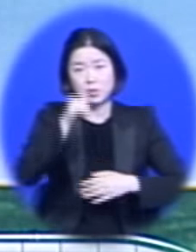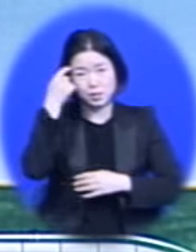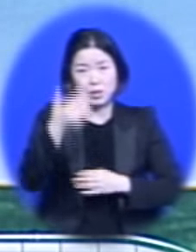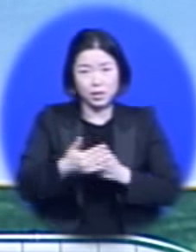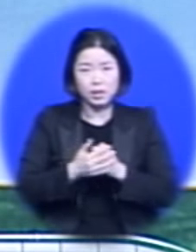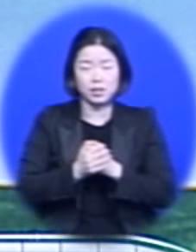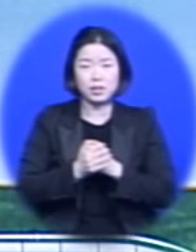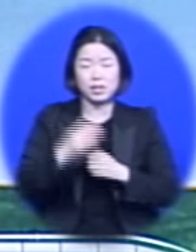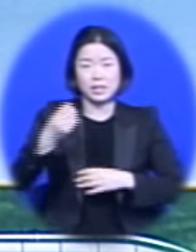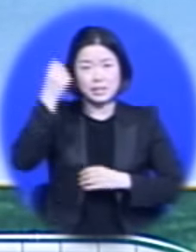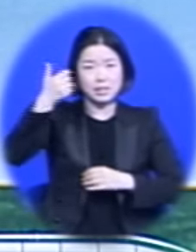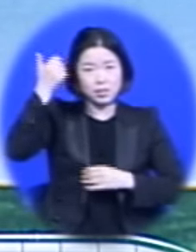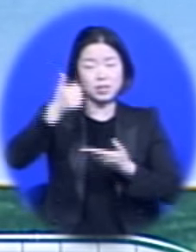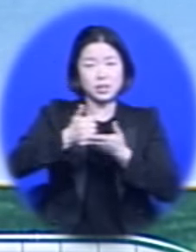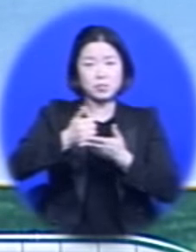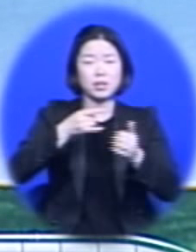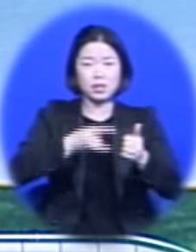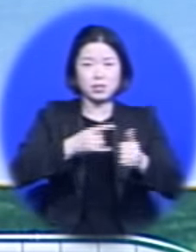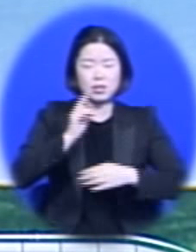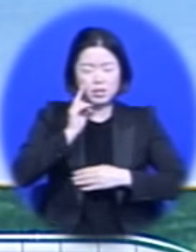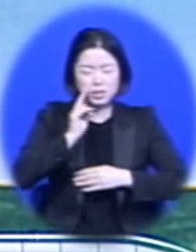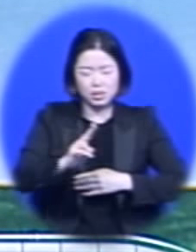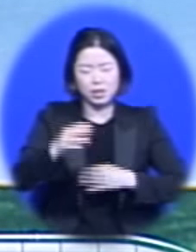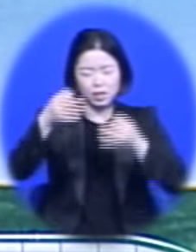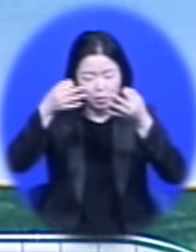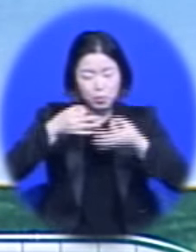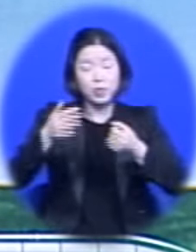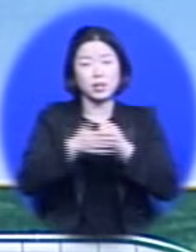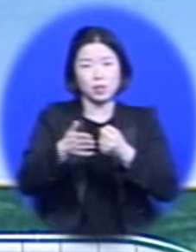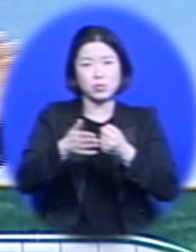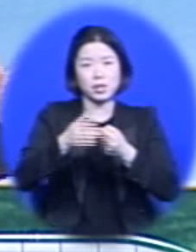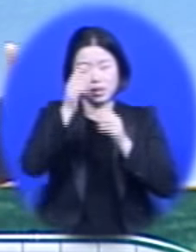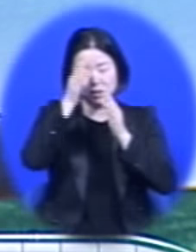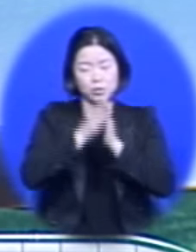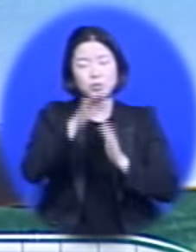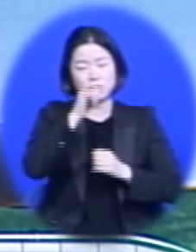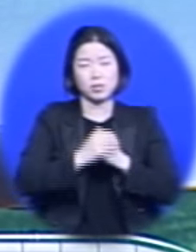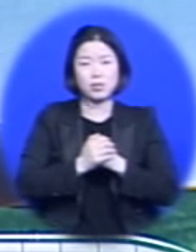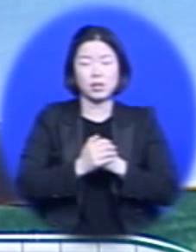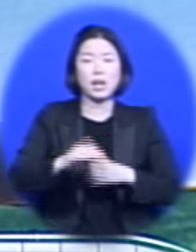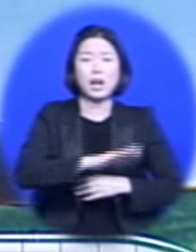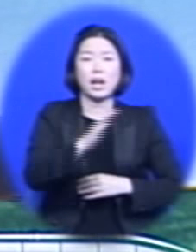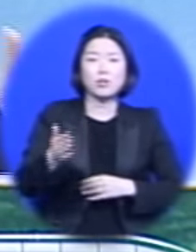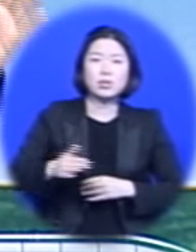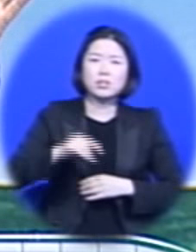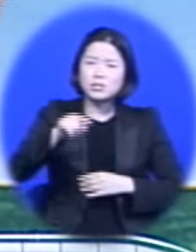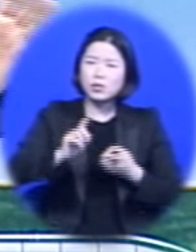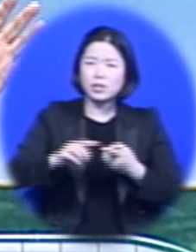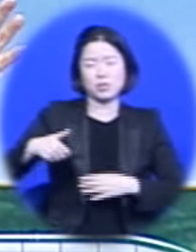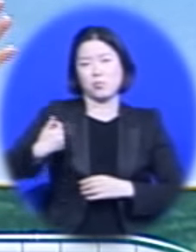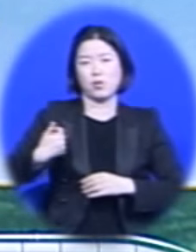성령께서 심각하게 보시니까 그렇게 기도하잖아요. 그런데 우리는 그걸 몰라요.